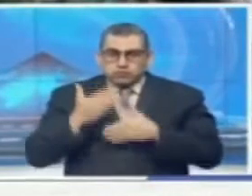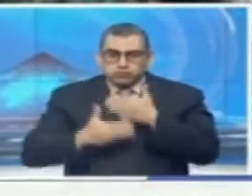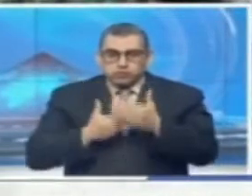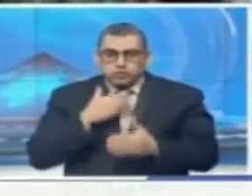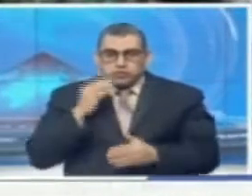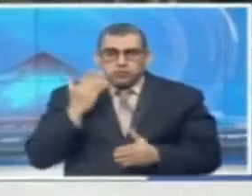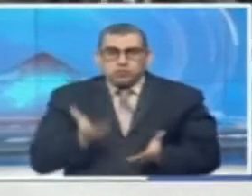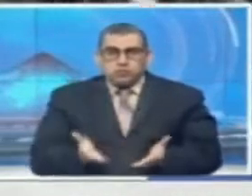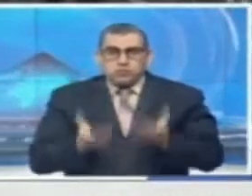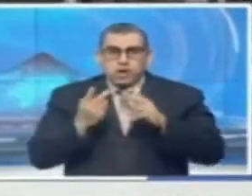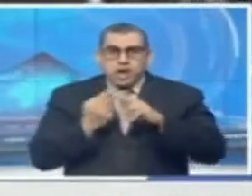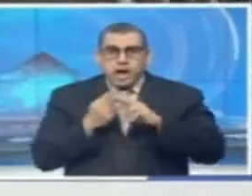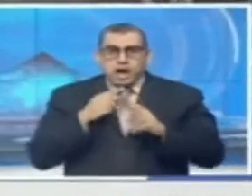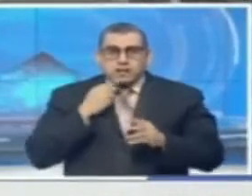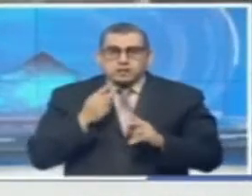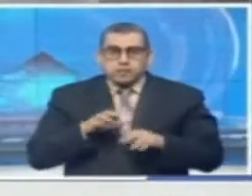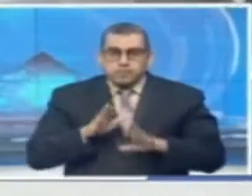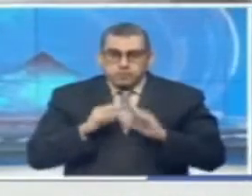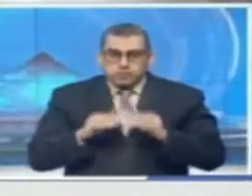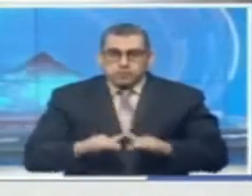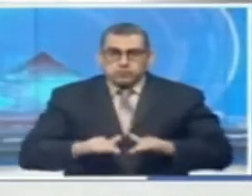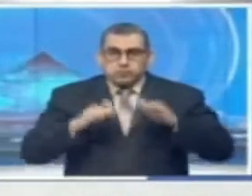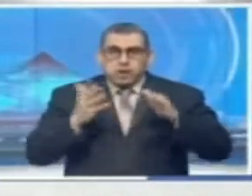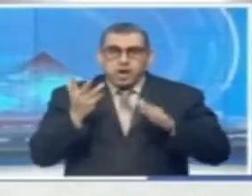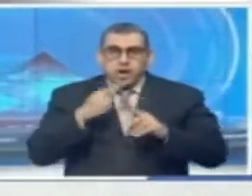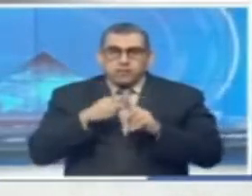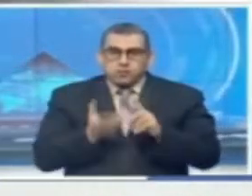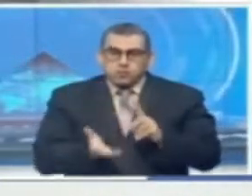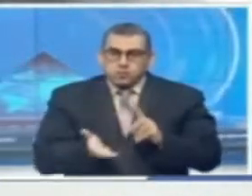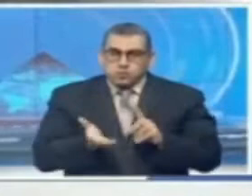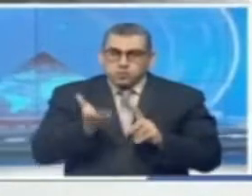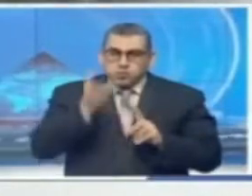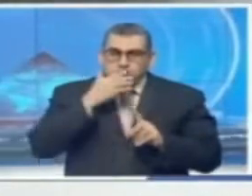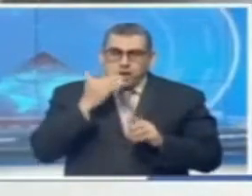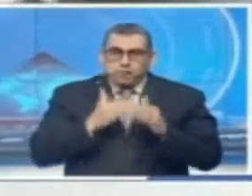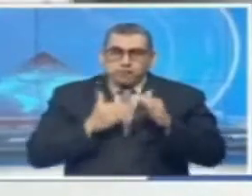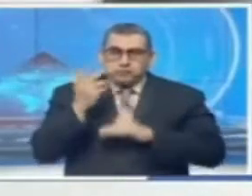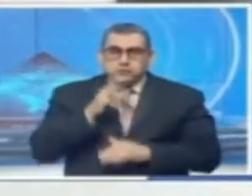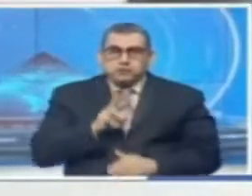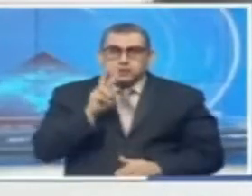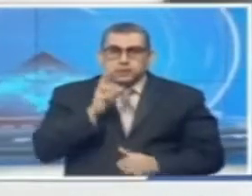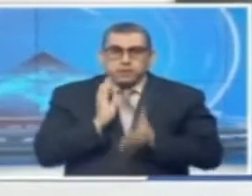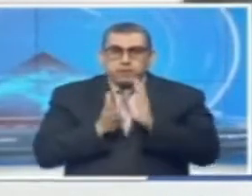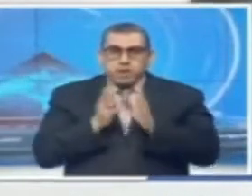ارتفع إنتاج الغاز الطبيعي في مصر إلى مستويات كبيرة فاقت